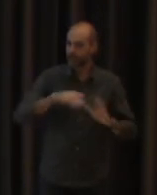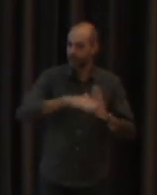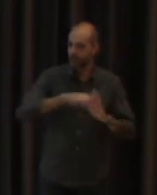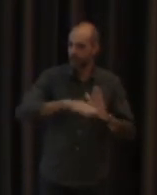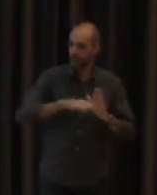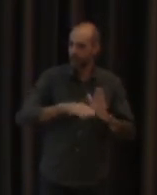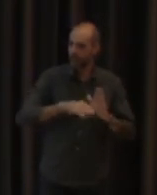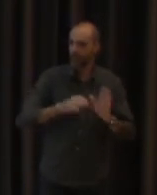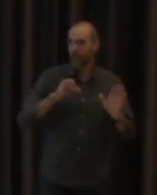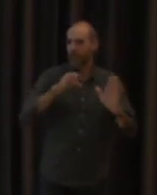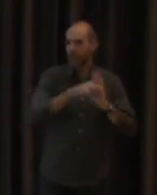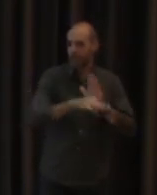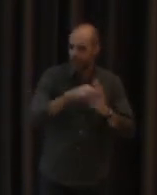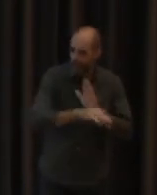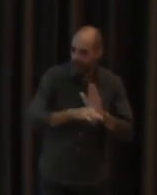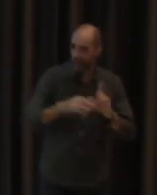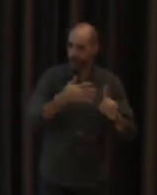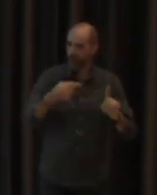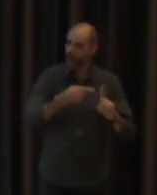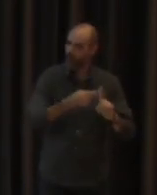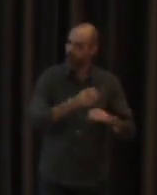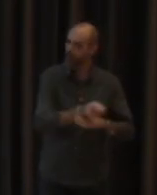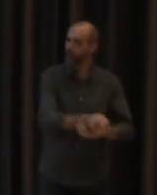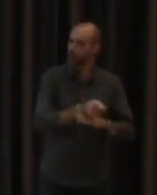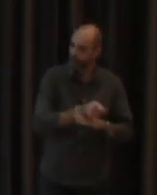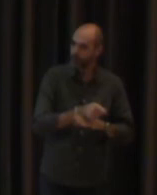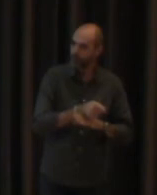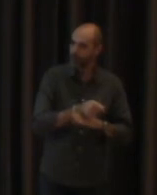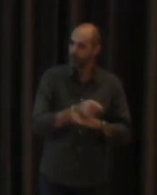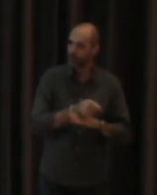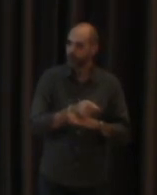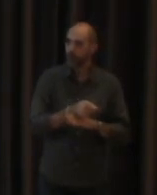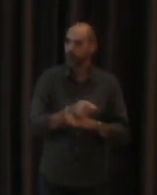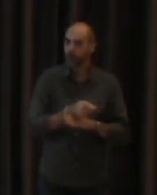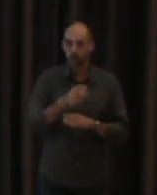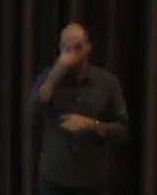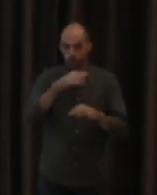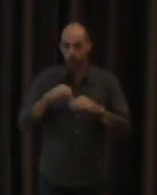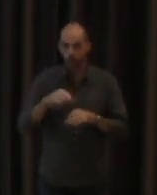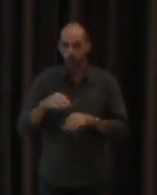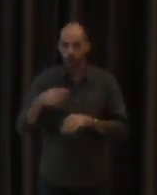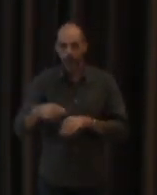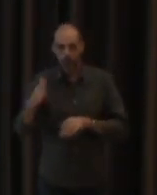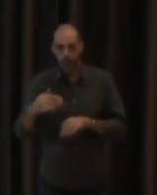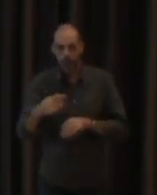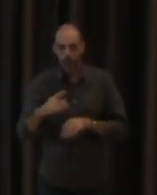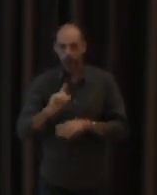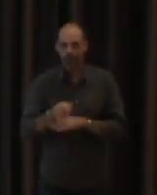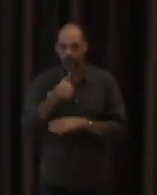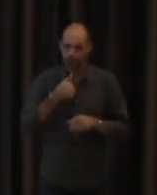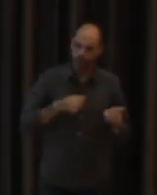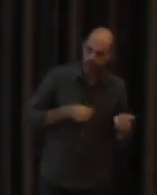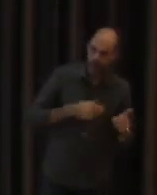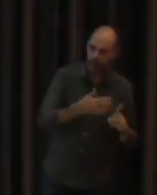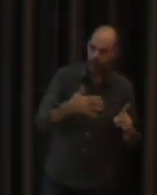caràcter semàntic dels predicats les que regien la presència o absència del pronom i, en el cas dels predicats de moviment